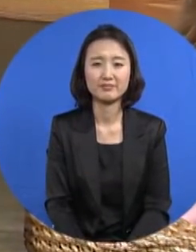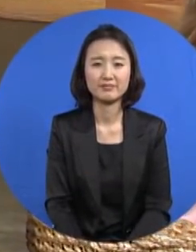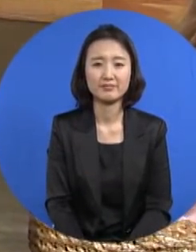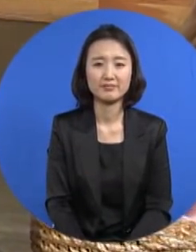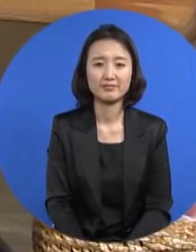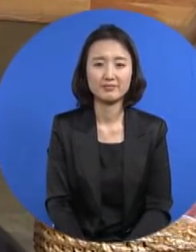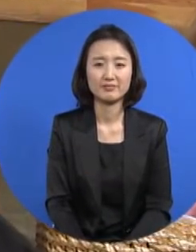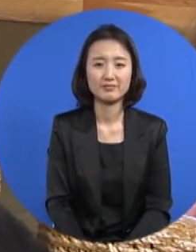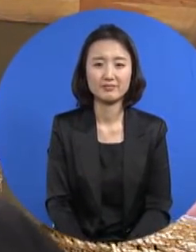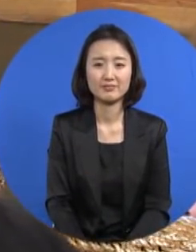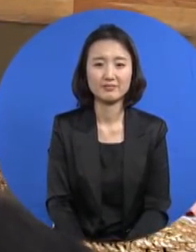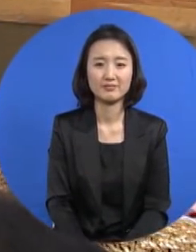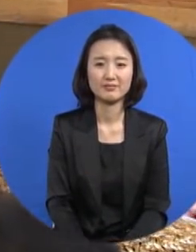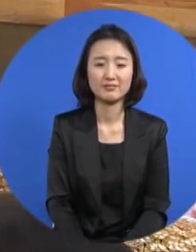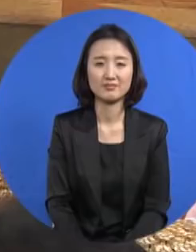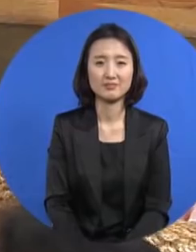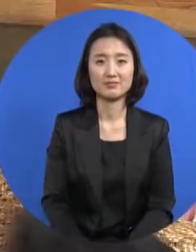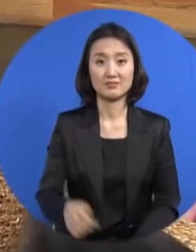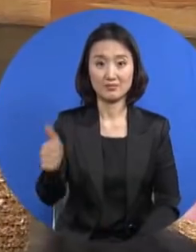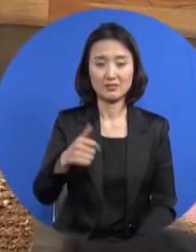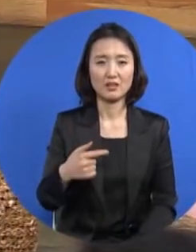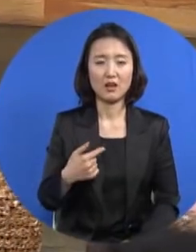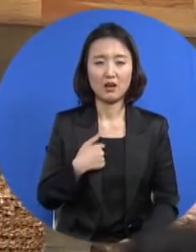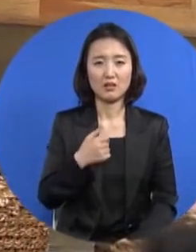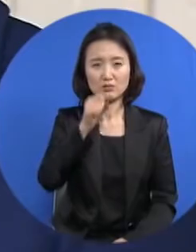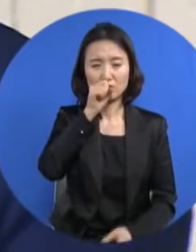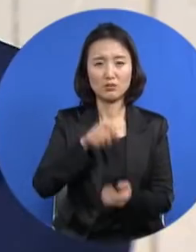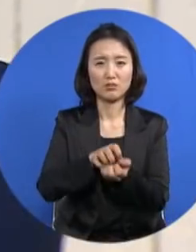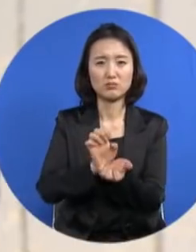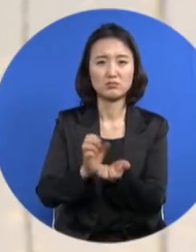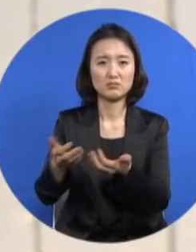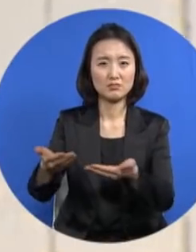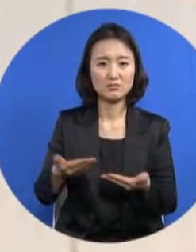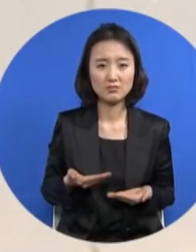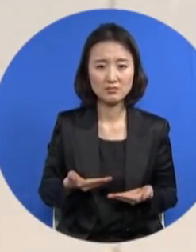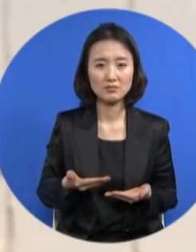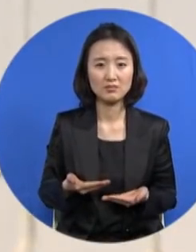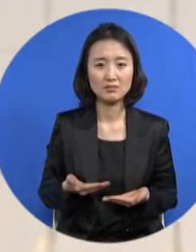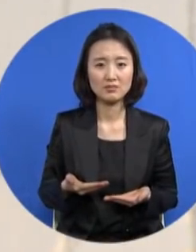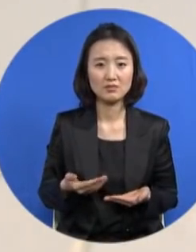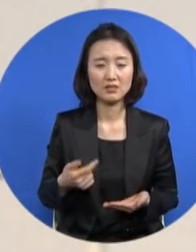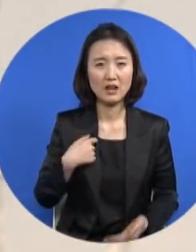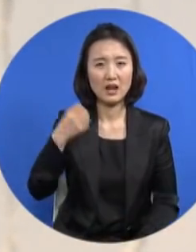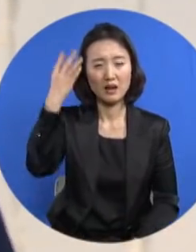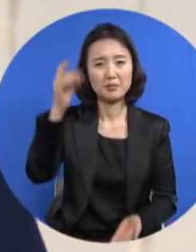그런 사람이 저한테 프로포즈를 하는 거예요. 근데 제가 그 리스트에 깜빡하고 안